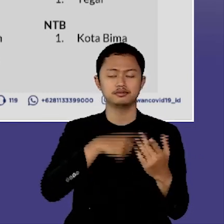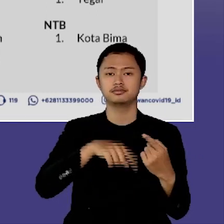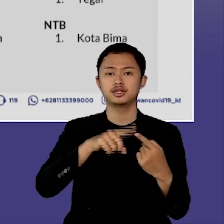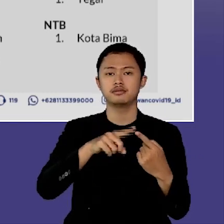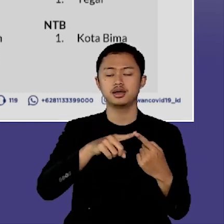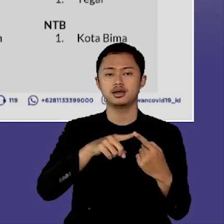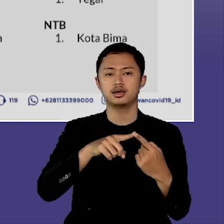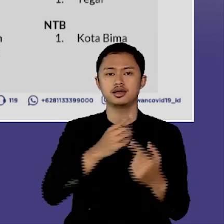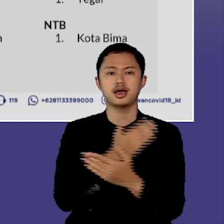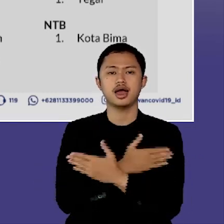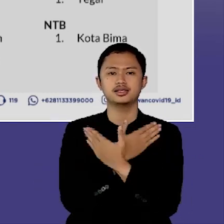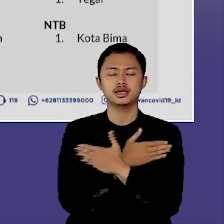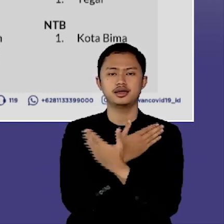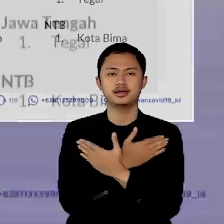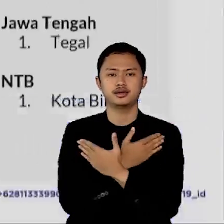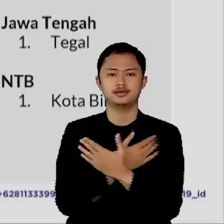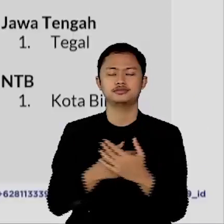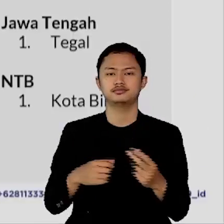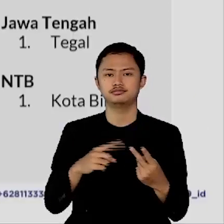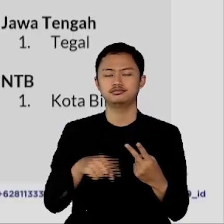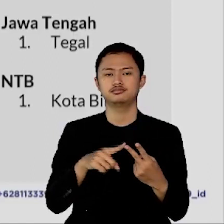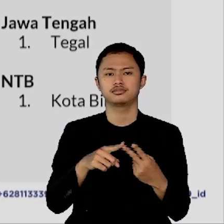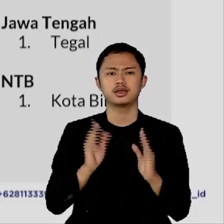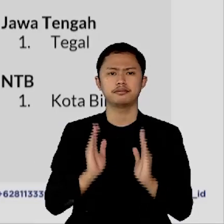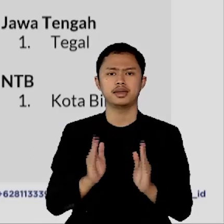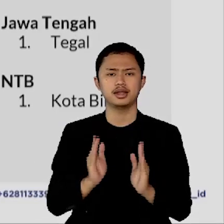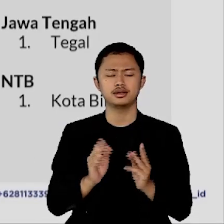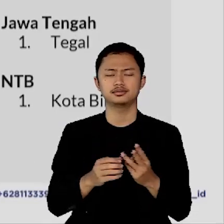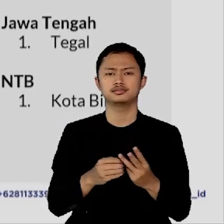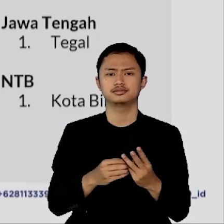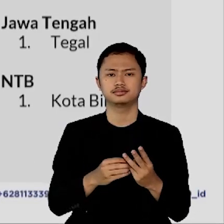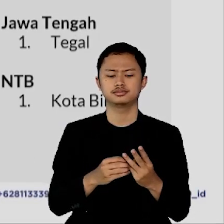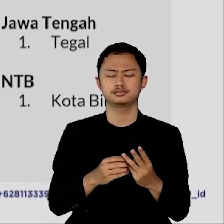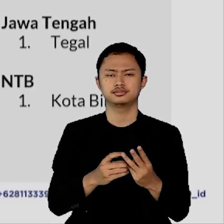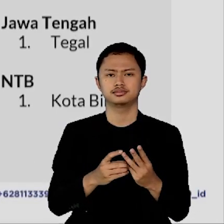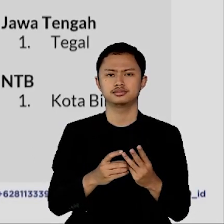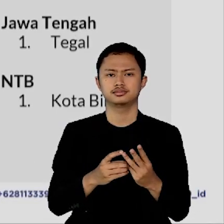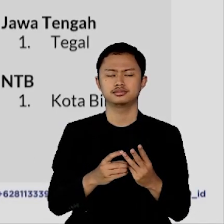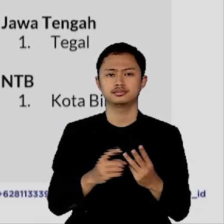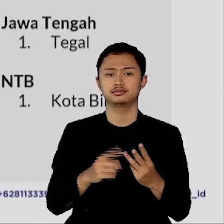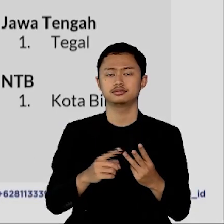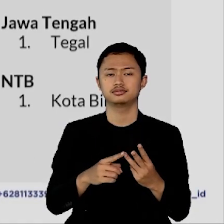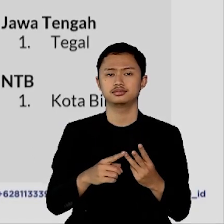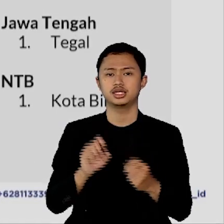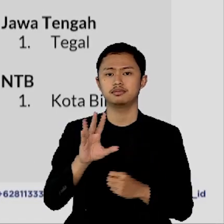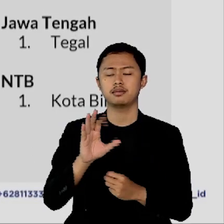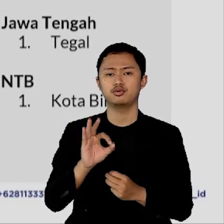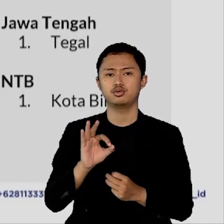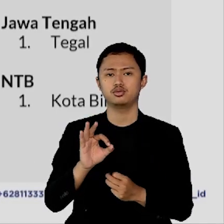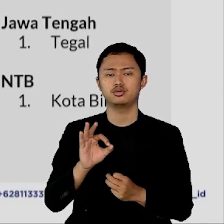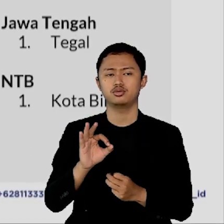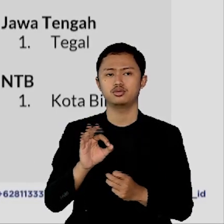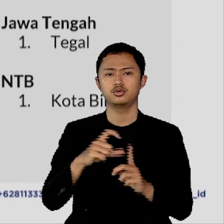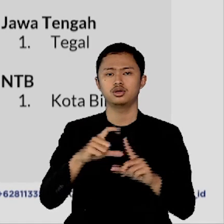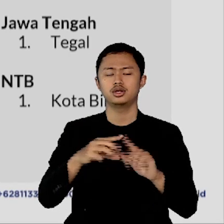pertama adalah kota Banda Aceh di Aceh kemudian kota Medan di Sumatera Utara kemudian limapuluh kota